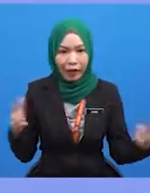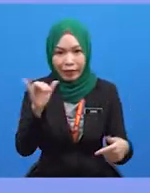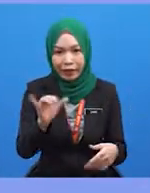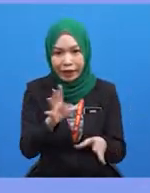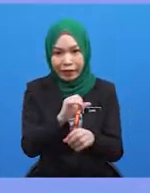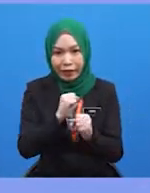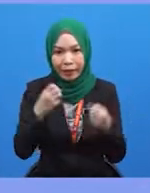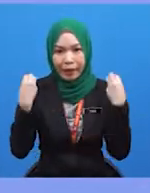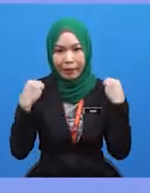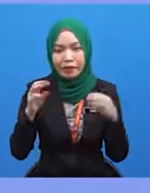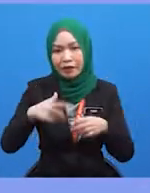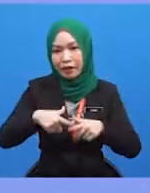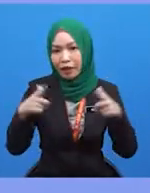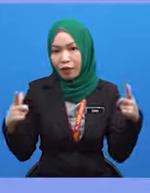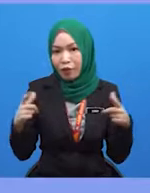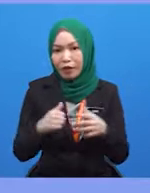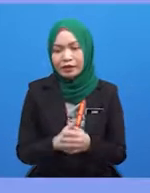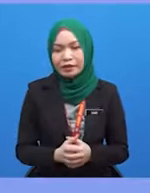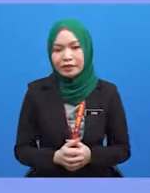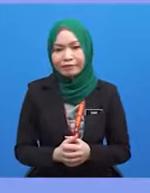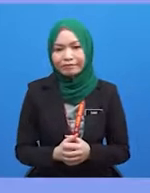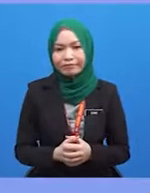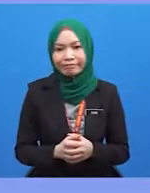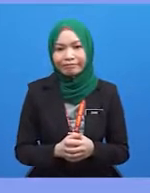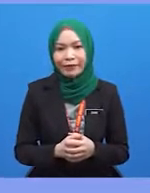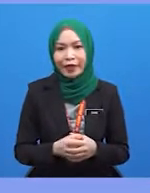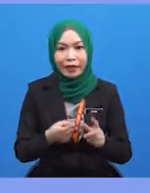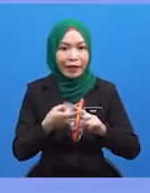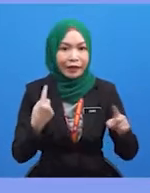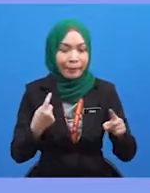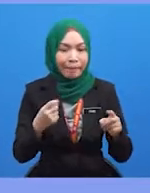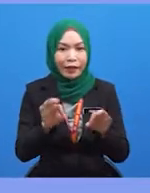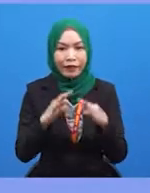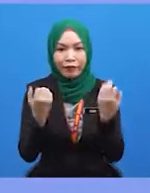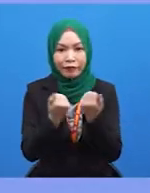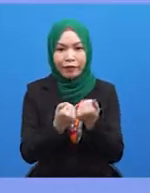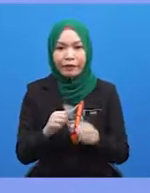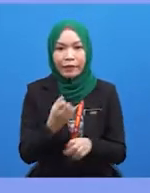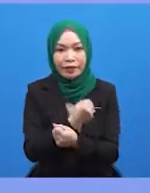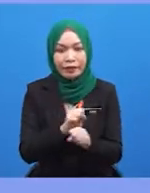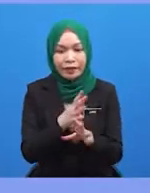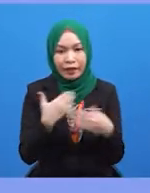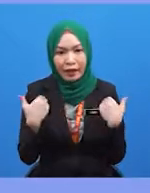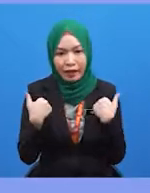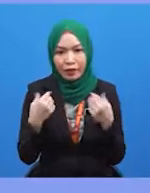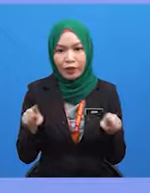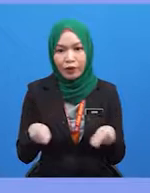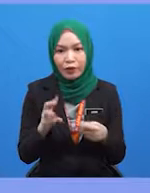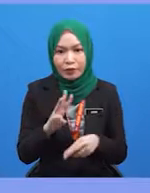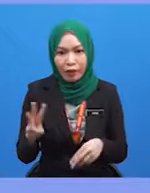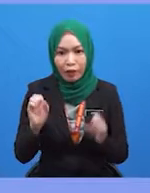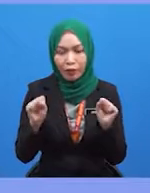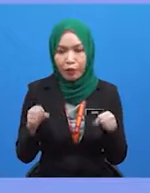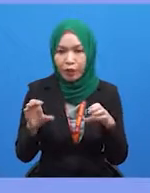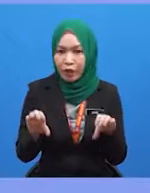pasaran luas. Melalui syarikat sedia ada, usahawan juga boleh membuat kerjasama strategi